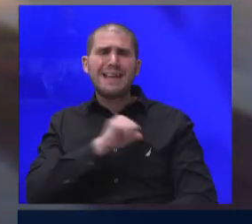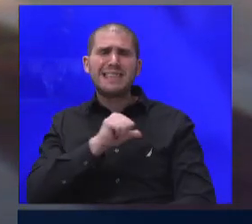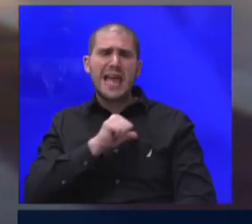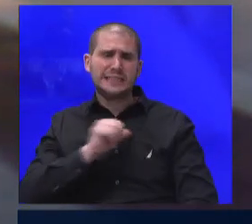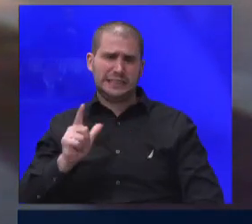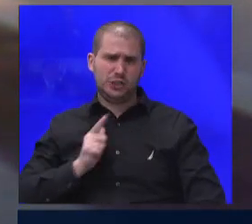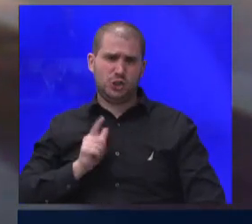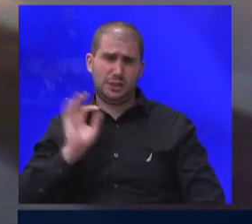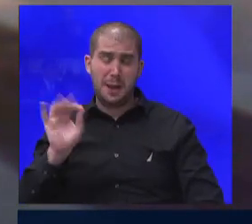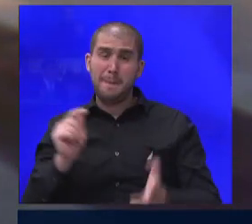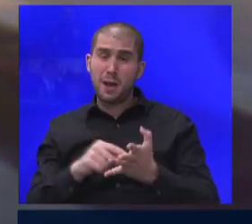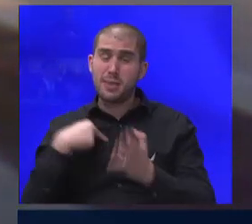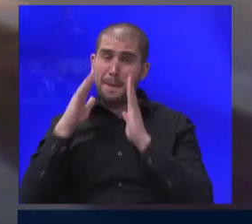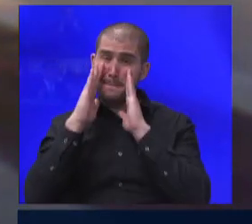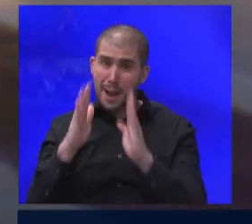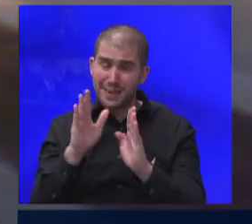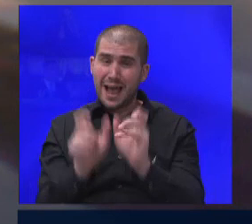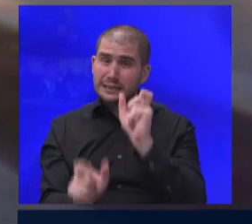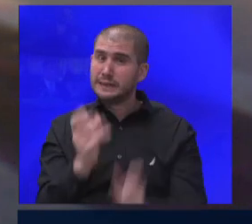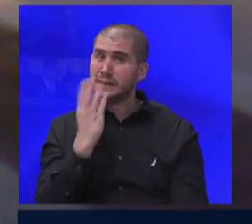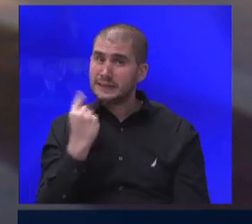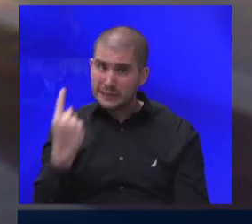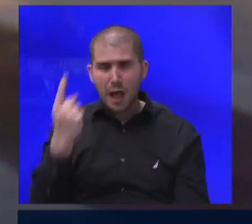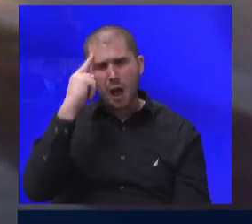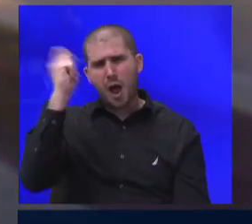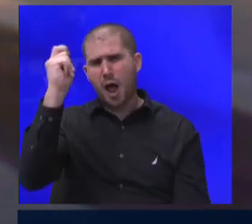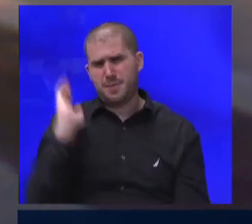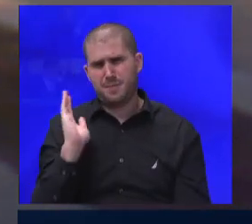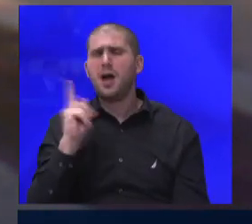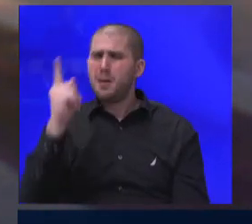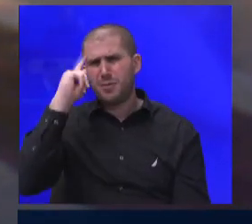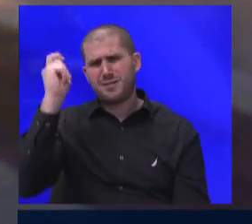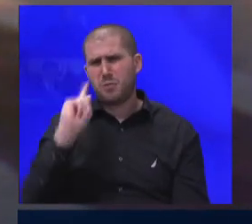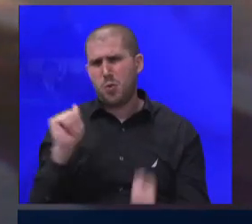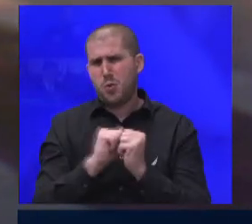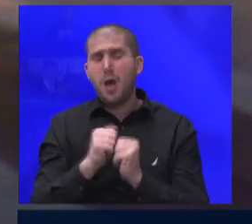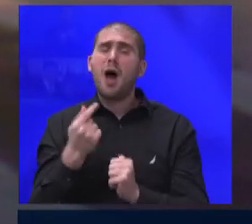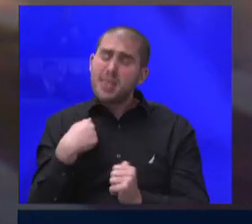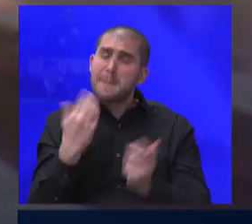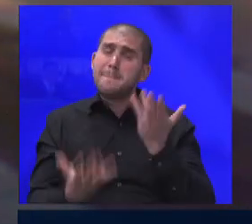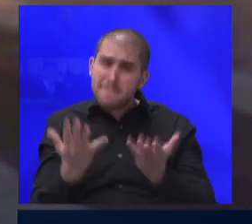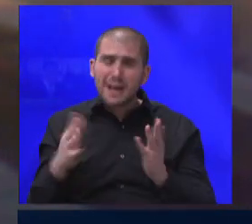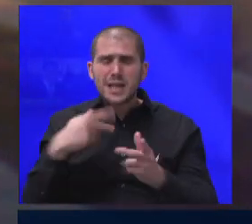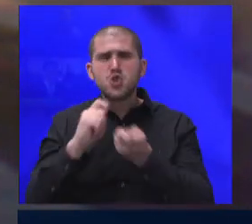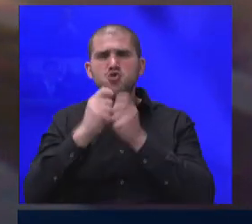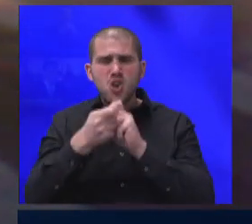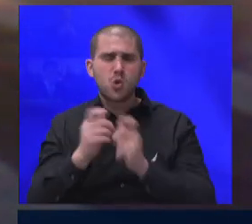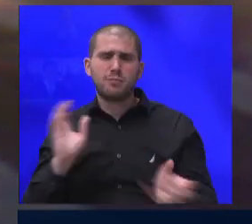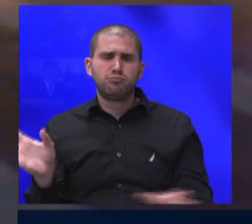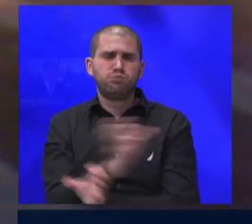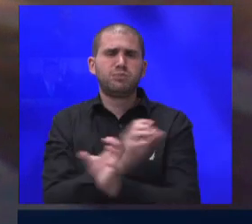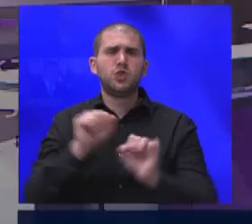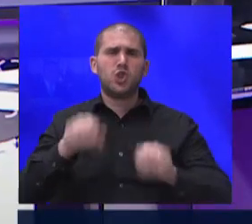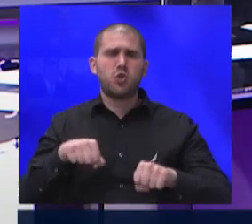מאמין שאזרחי מדינת ישראל הם חכמים, הם נבונים, אני מעריך שיהיה שינוי וחילופי שלטון בבחירות. כן, אגב,